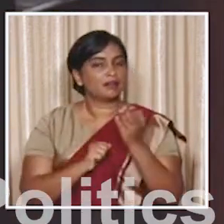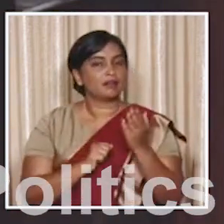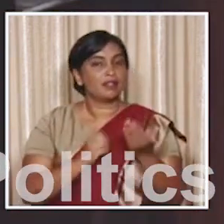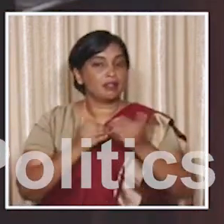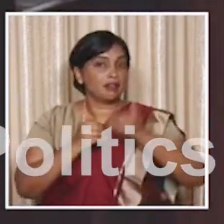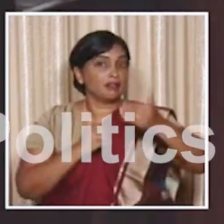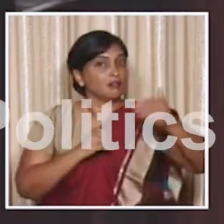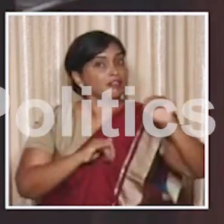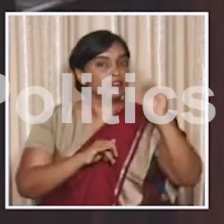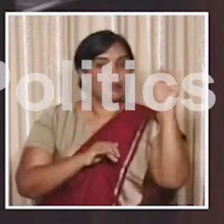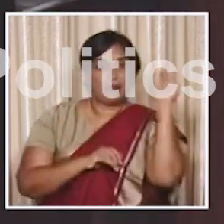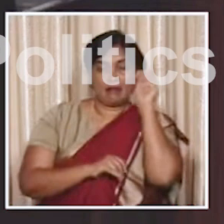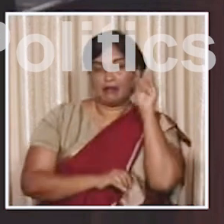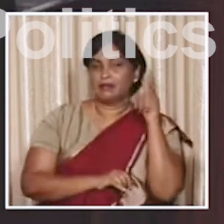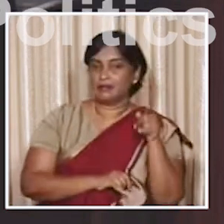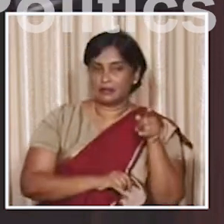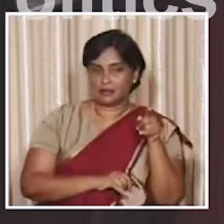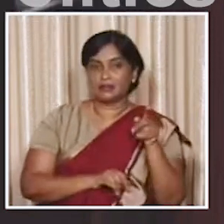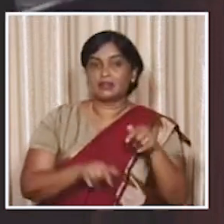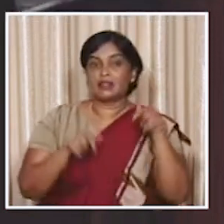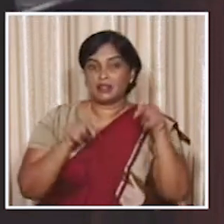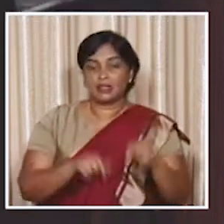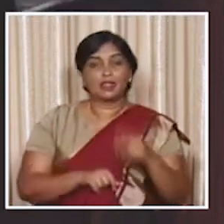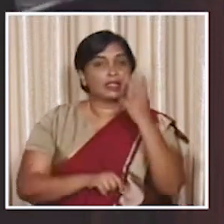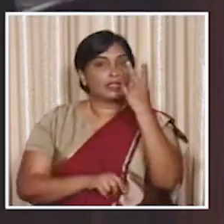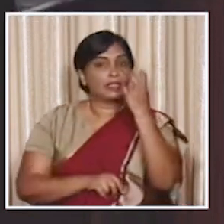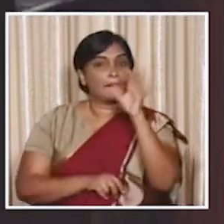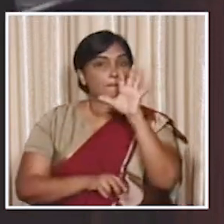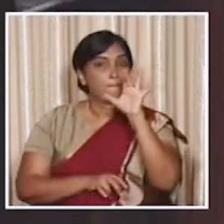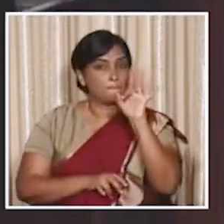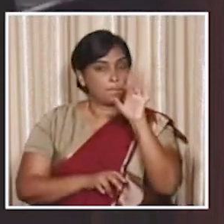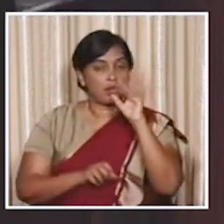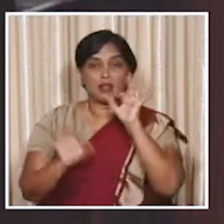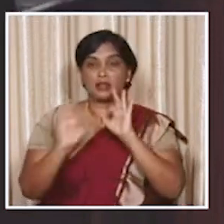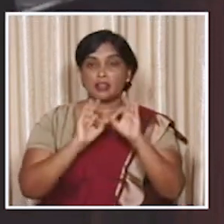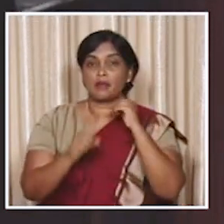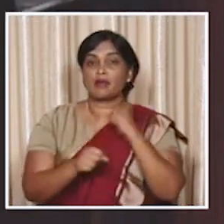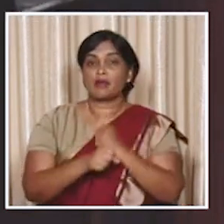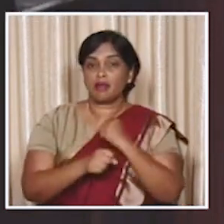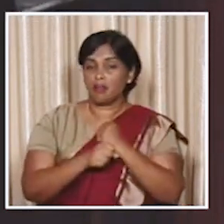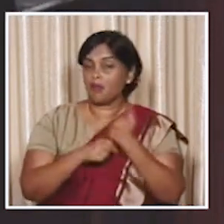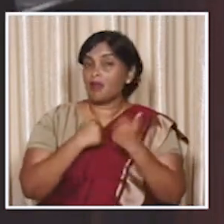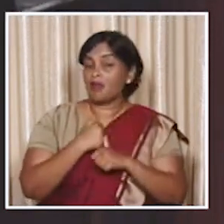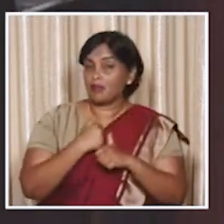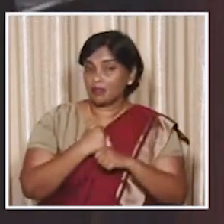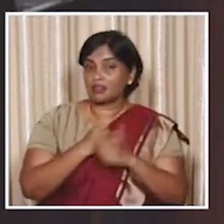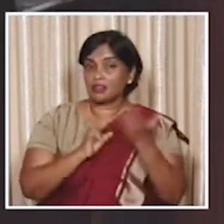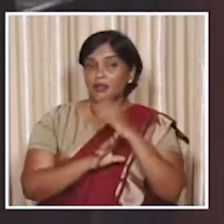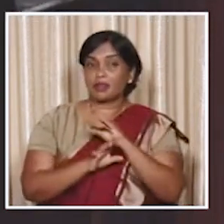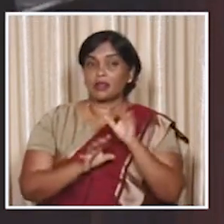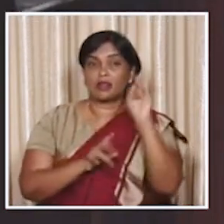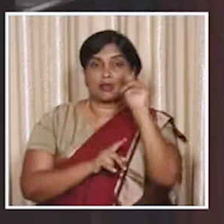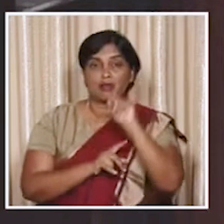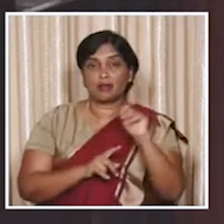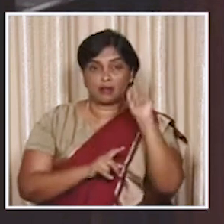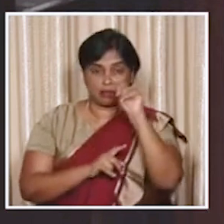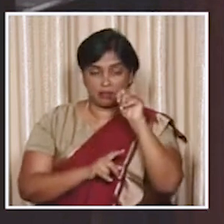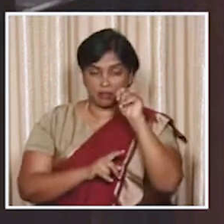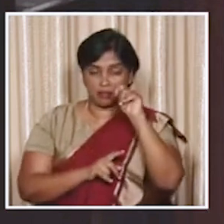ඒවා ඉස්සරහට එයි මං හිතන්නේ. දැන් 2015 යහපාල ආණ්ඩුව හදන්න එදා මෛත්‍රීපාල